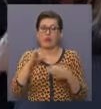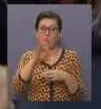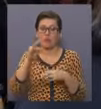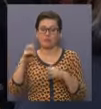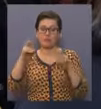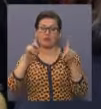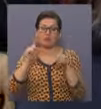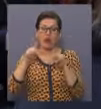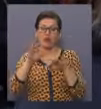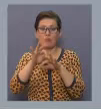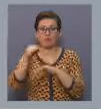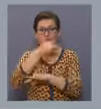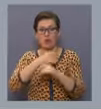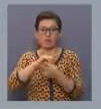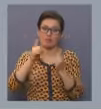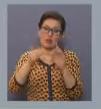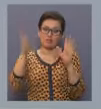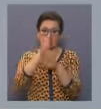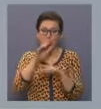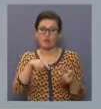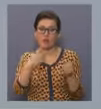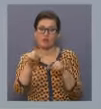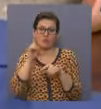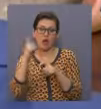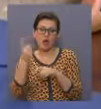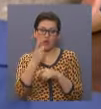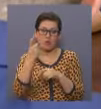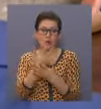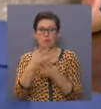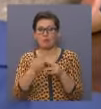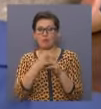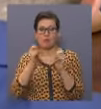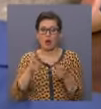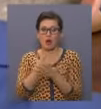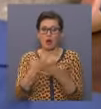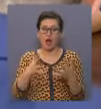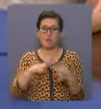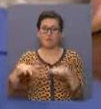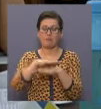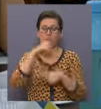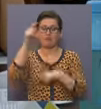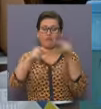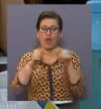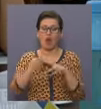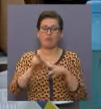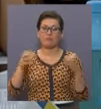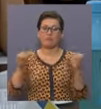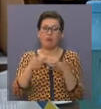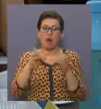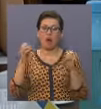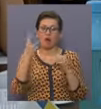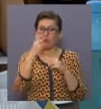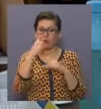специальное заседание. Обсуждали изменение климата, переход к зеленой экономике и безопасность. В ходе масштабной конференции, которая собрала около